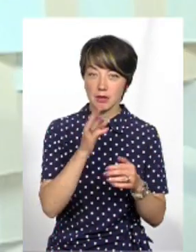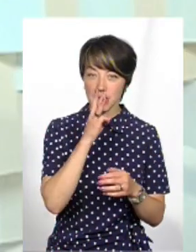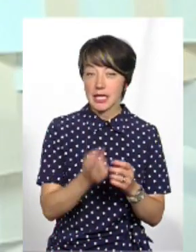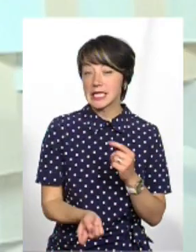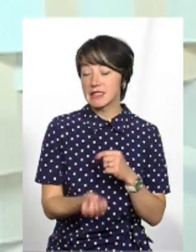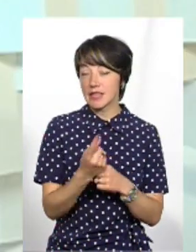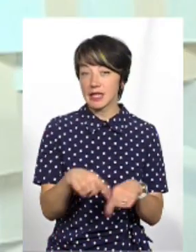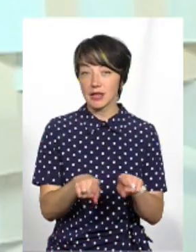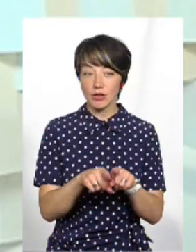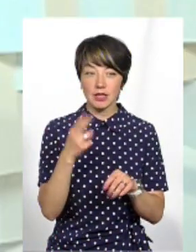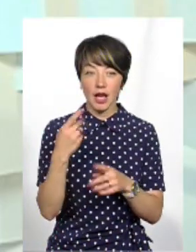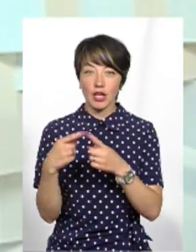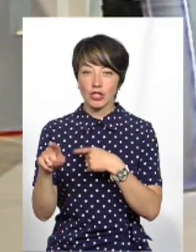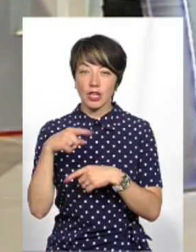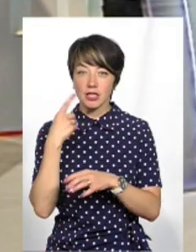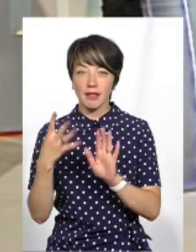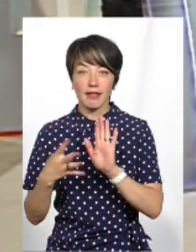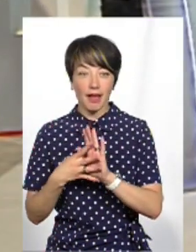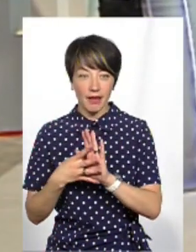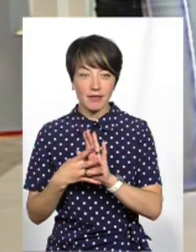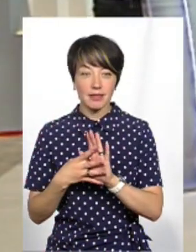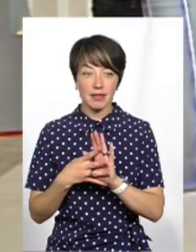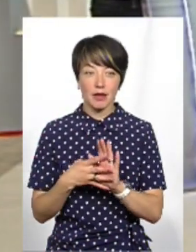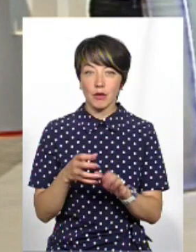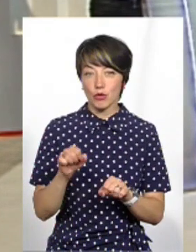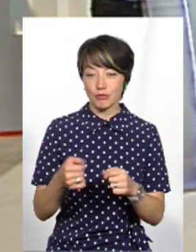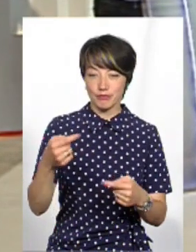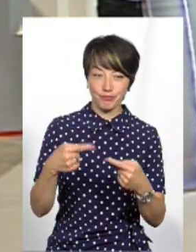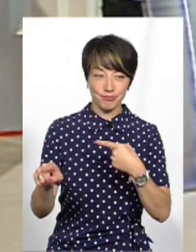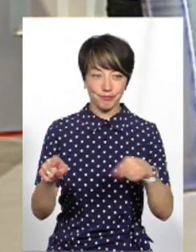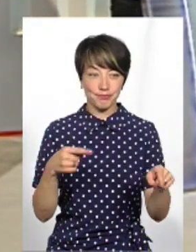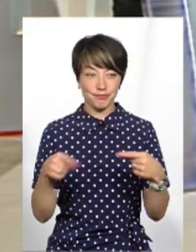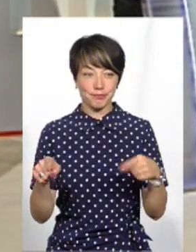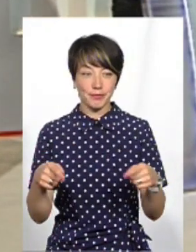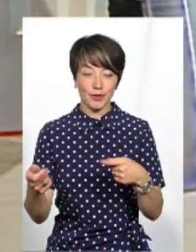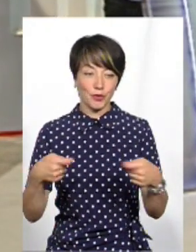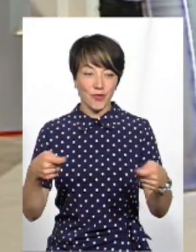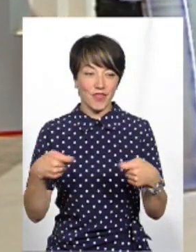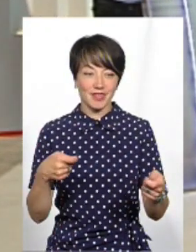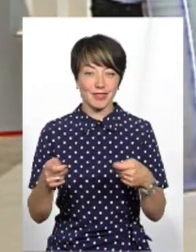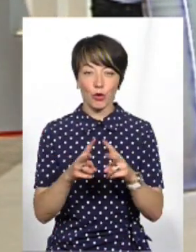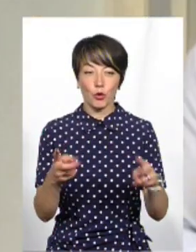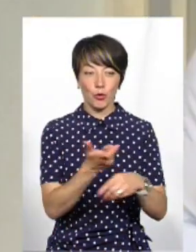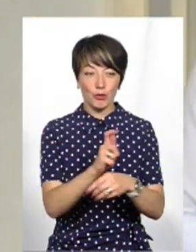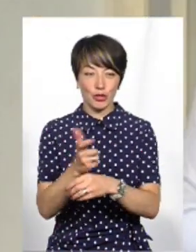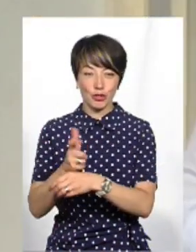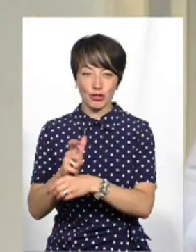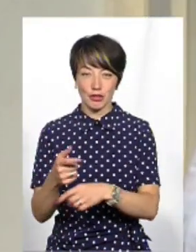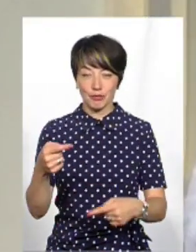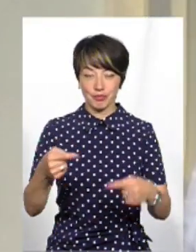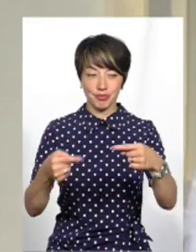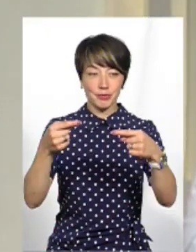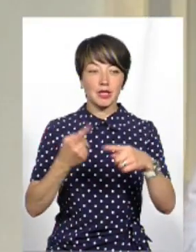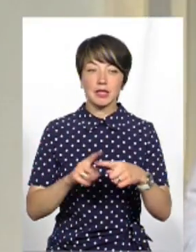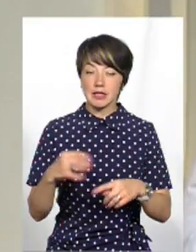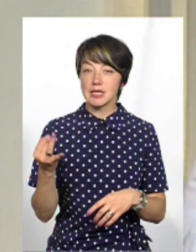зарплата, звідки він таку цифру взяв, невідомо. А інші 9, вони тут можуть так само в цій студії прийти і торгуватись, знаєте, хто більше. От. Тому